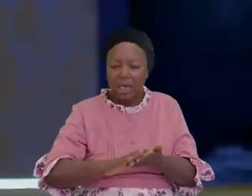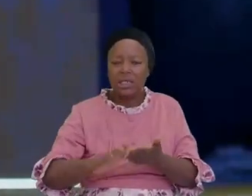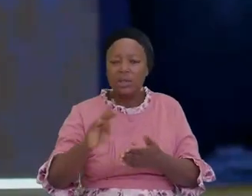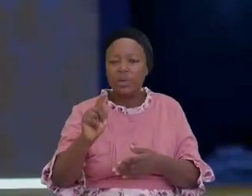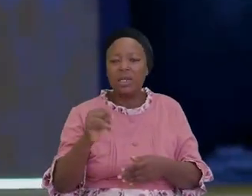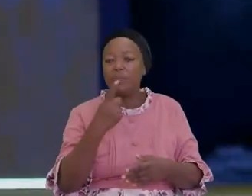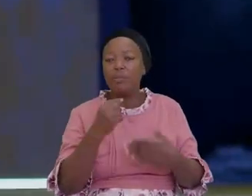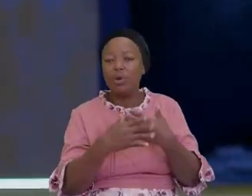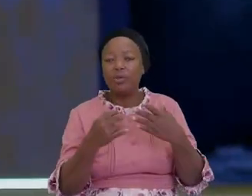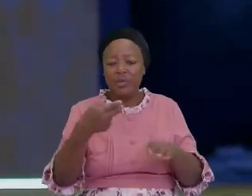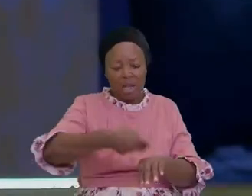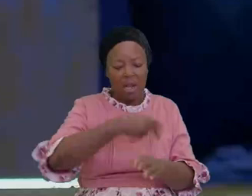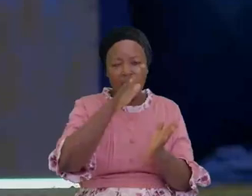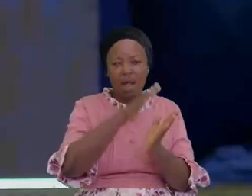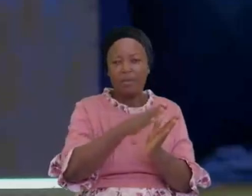par le sang de l'agneau.